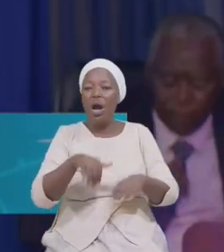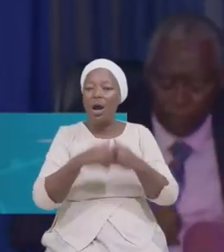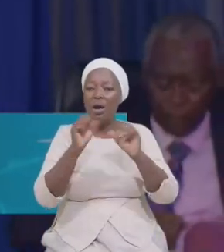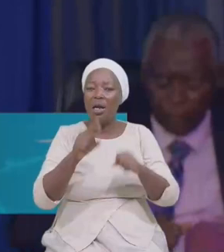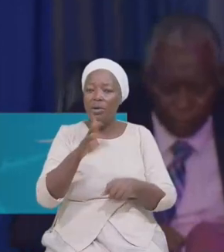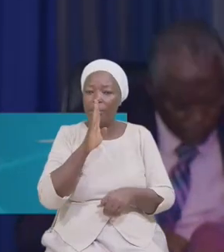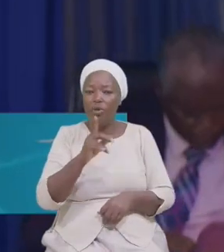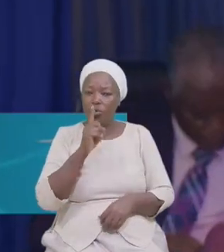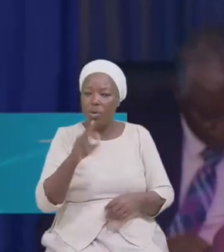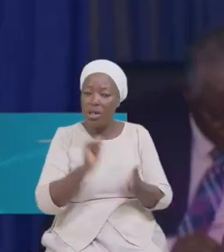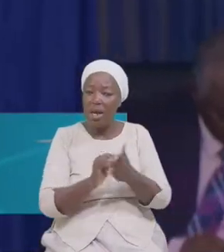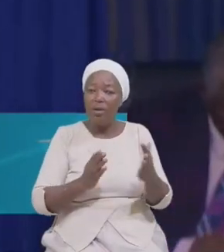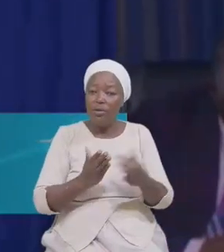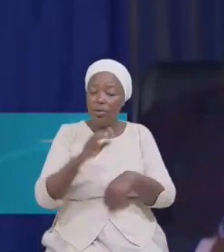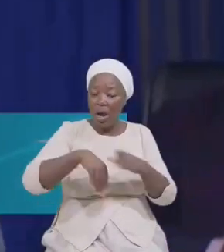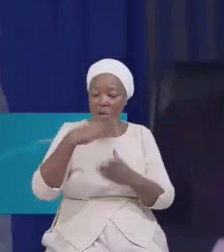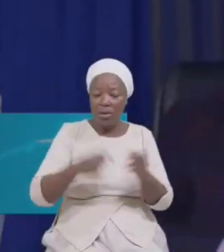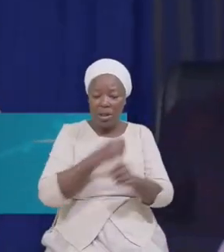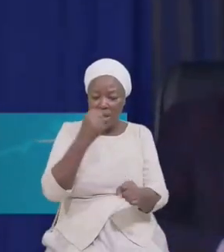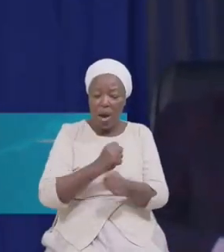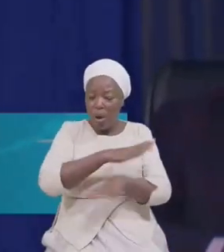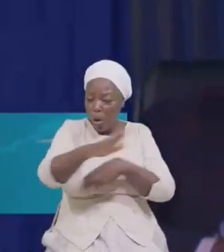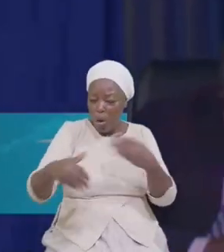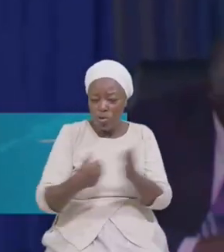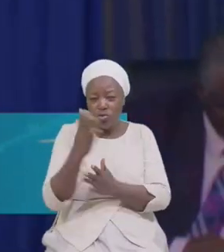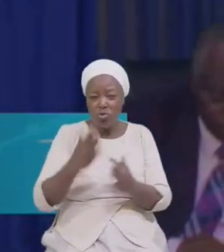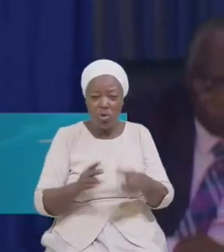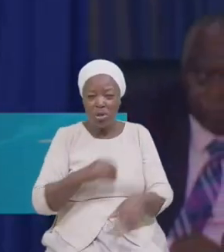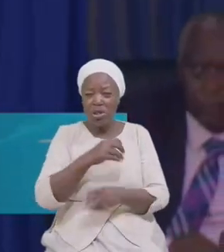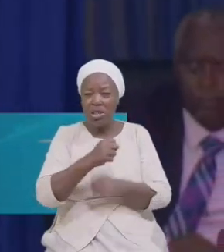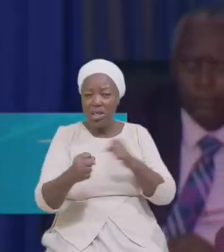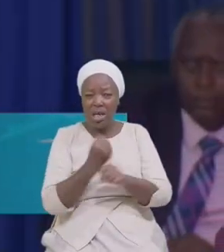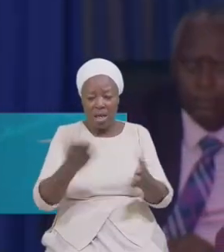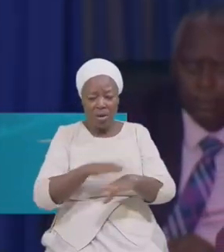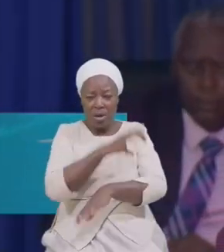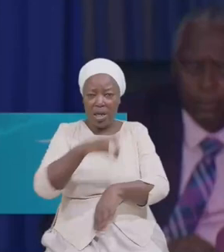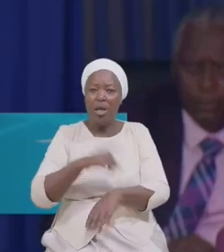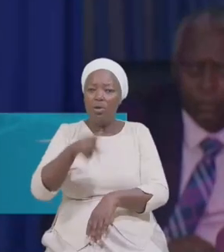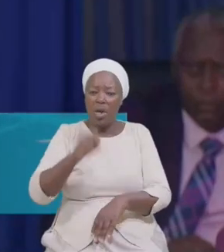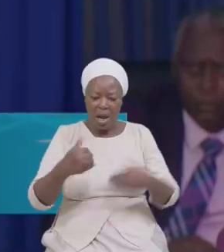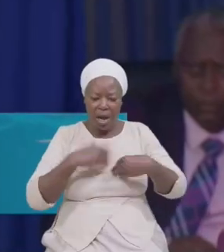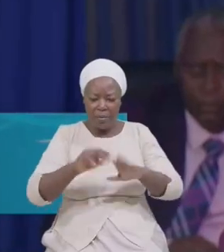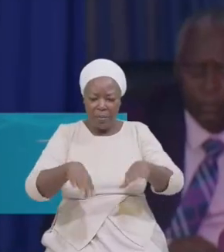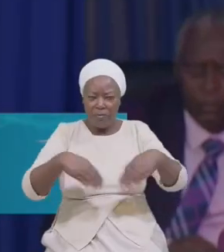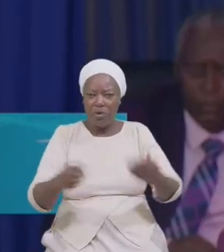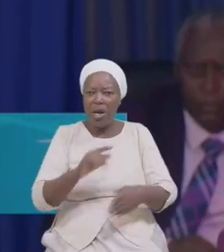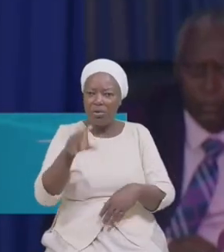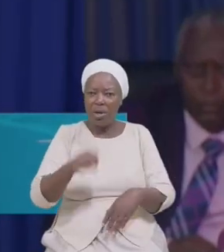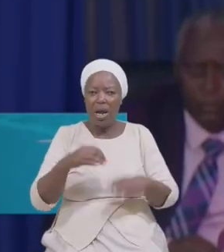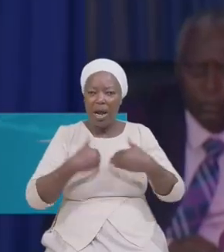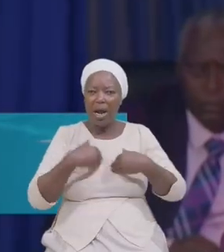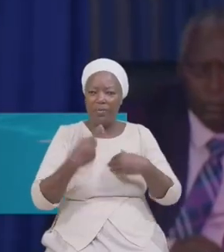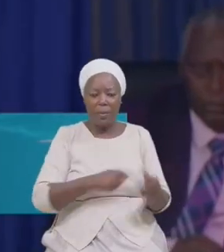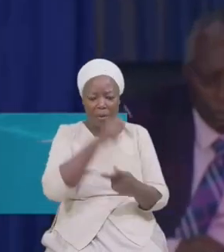comment peux-tu être sûr que tout au long de l'année et pour le restant de ta vie, tu pourras avoir la provision, tu pourras avoir